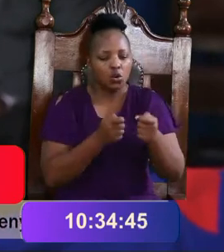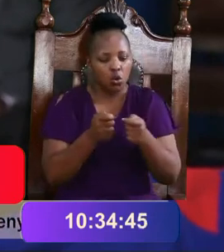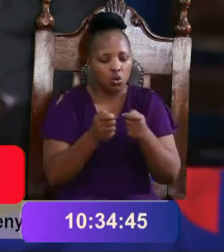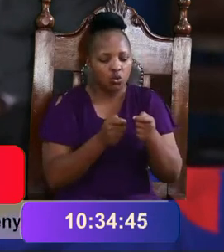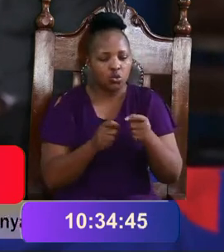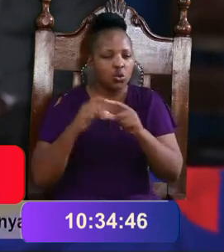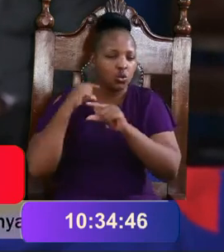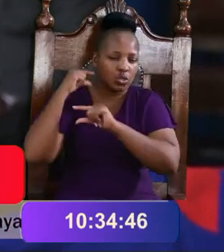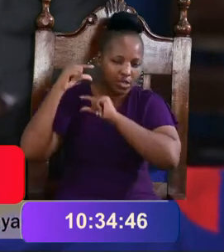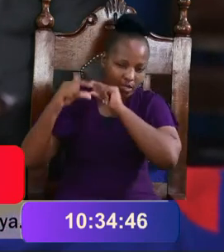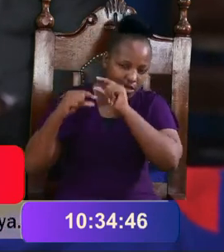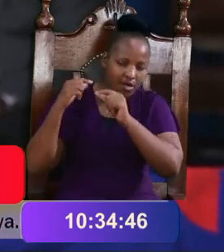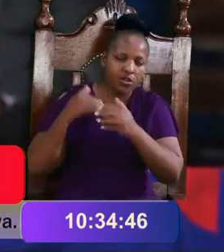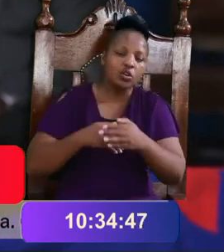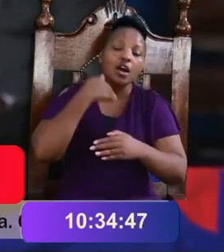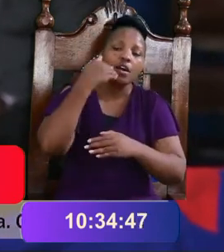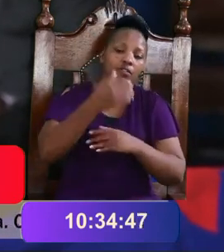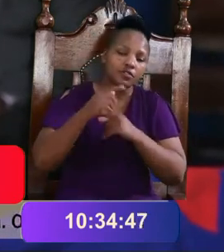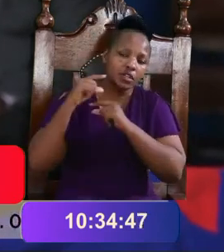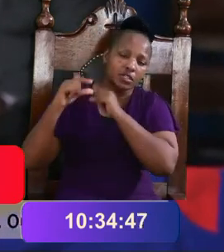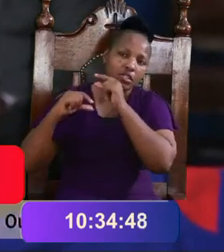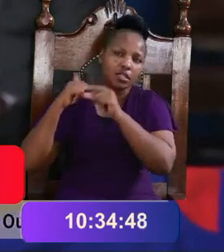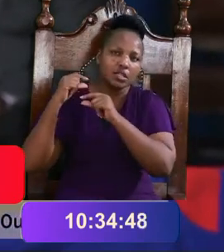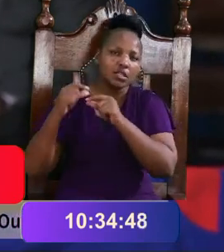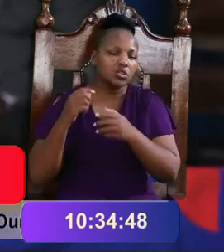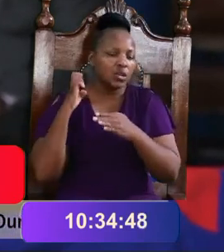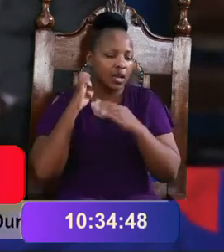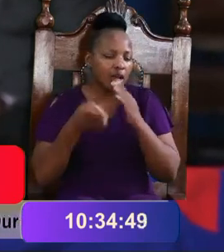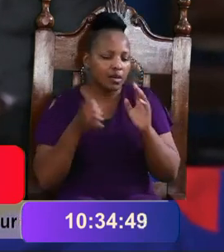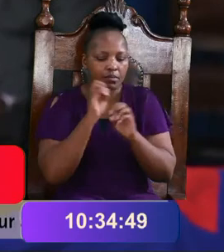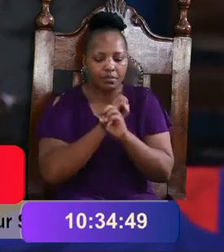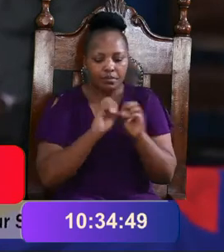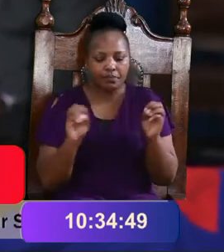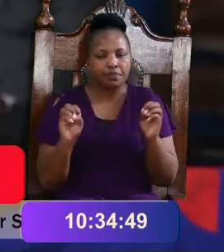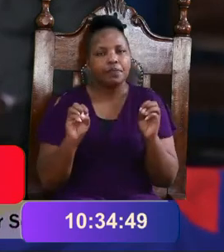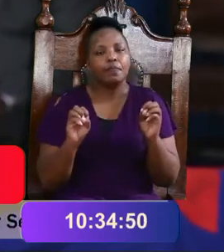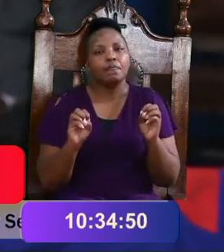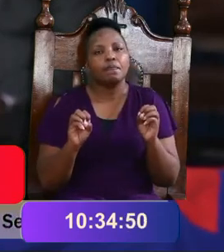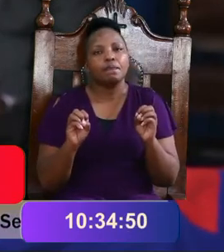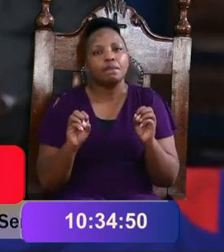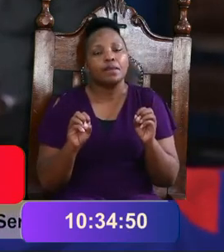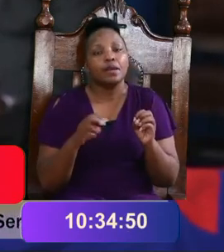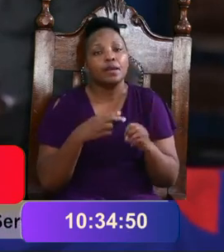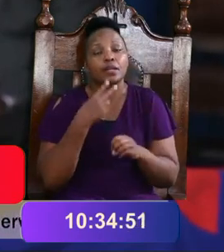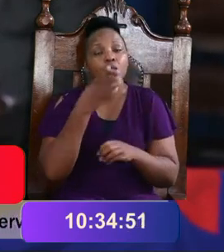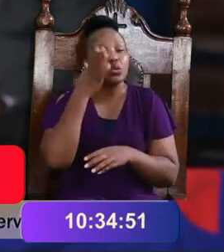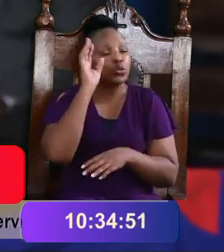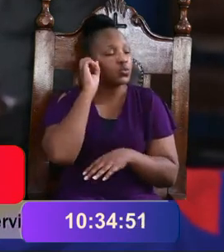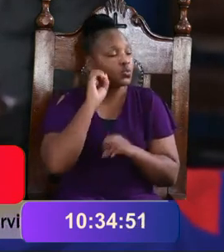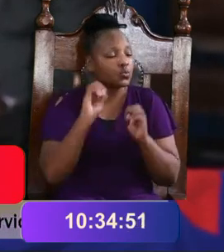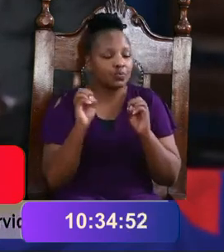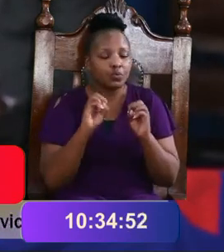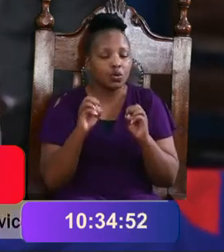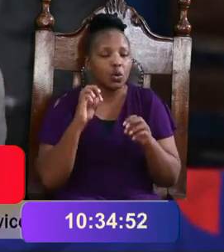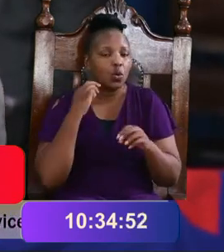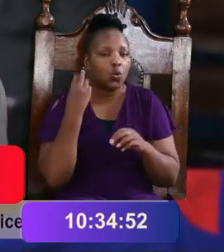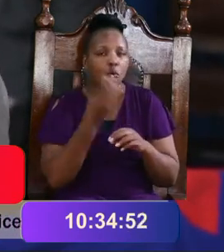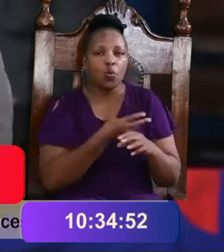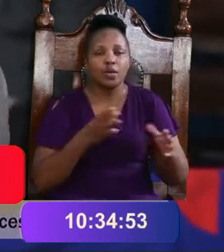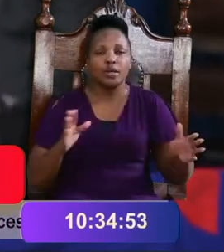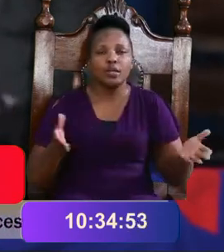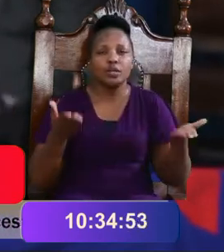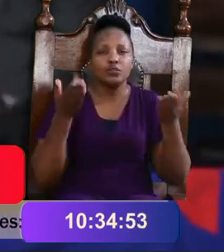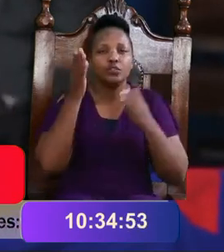baada ya kizazi, na hautawahi isha mfalme. Wewe ambaye haonekani, hujulikani, wewe ndo tunainua. Wewe